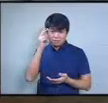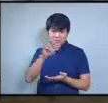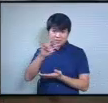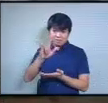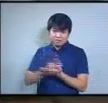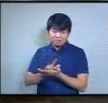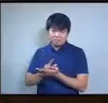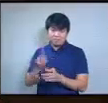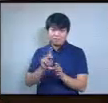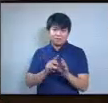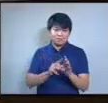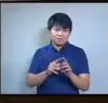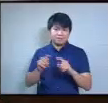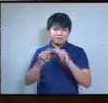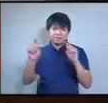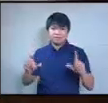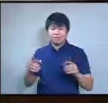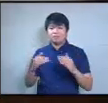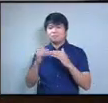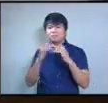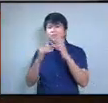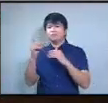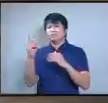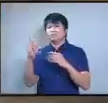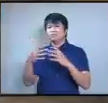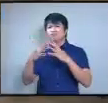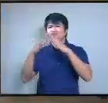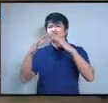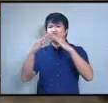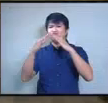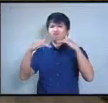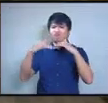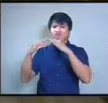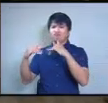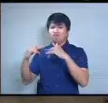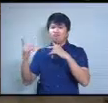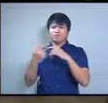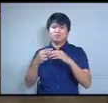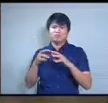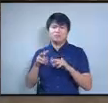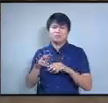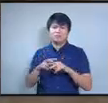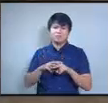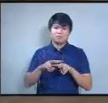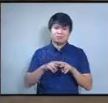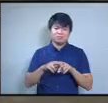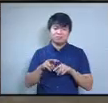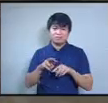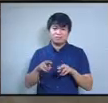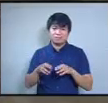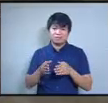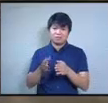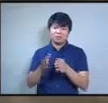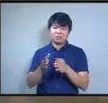terminal building kung saan bumigay ang malaking bahagi ng kisame. Nawala rin daw ang runway markings pero wala namang sira